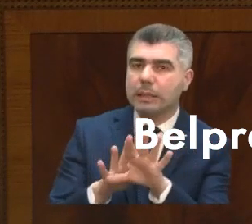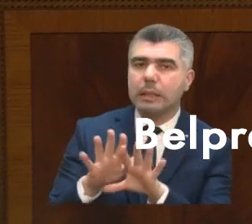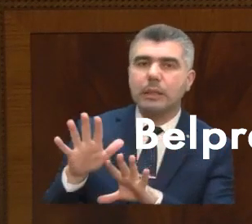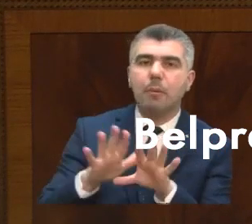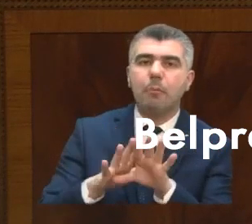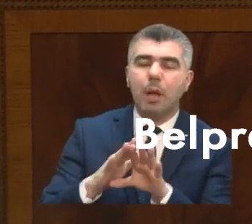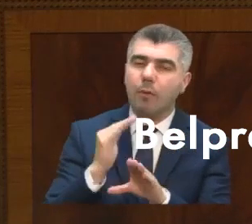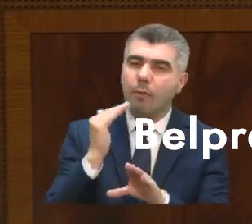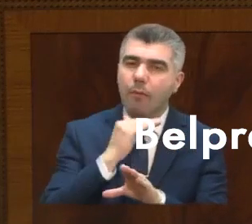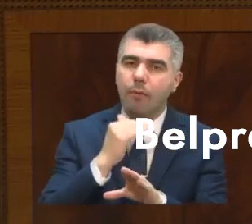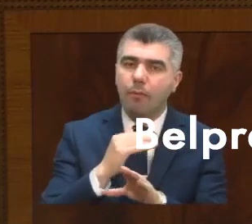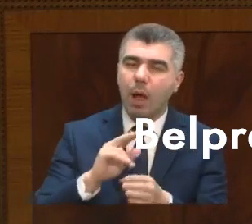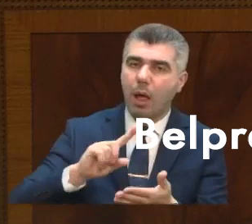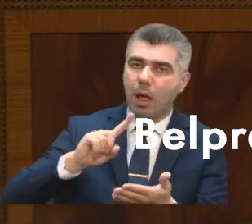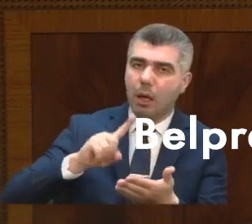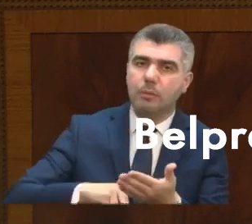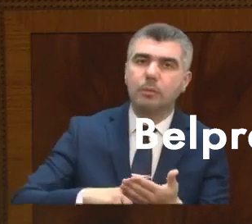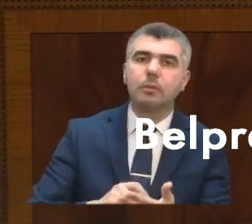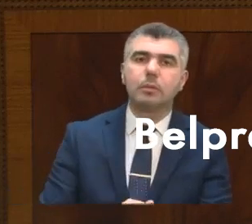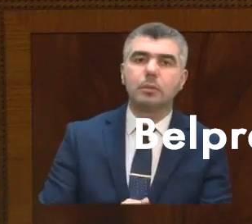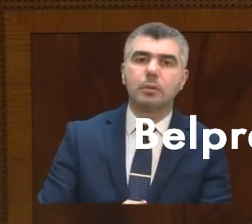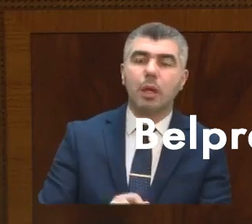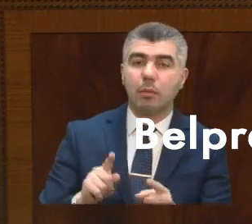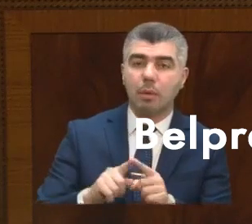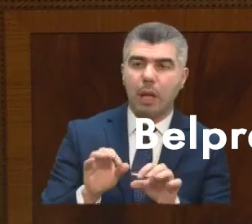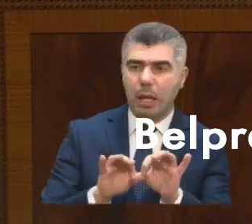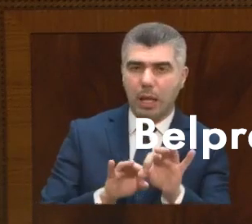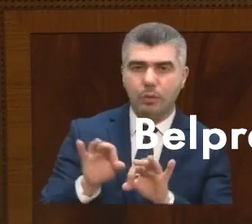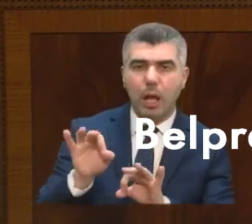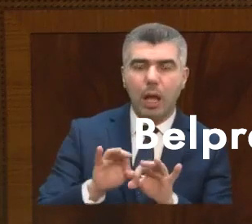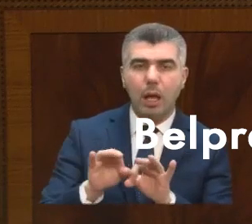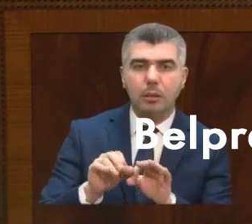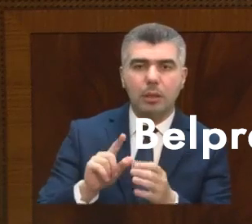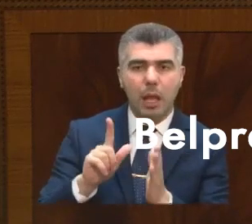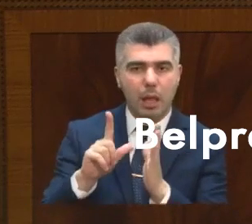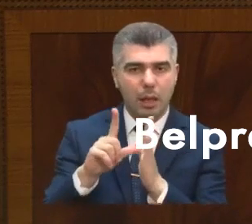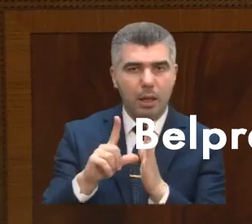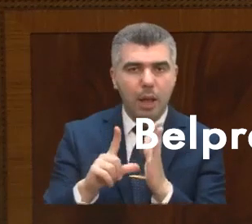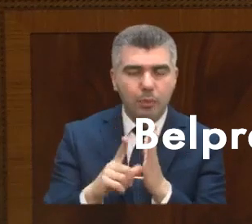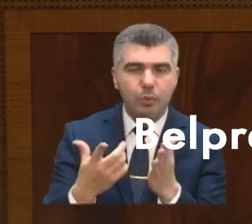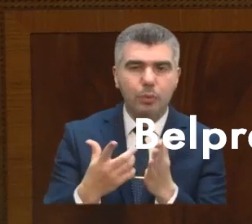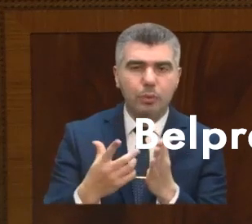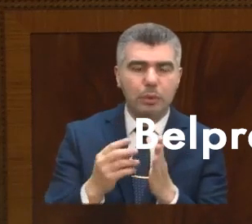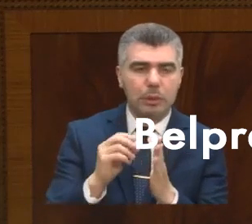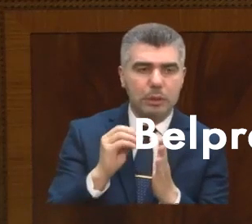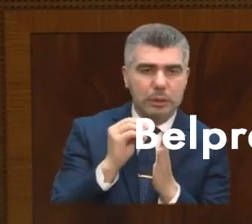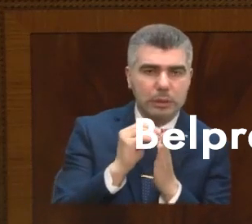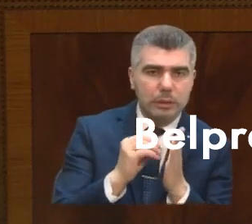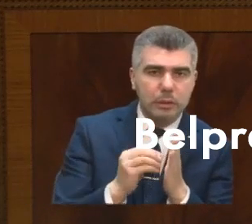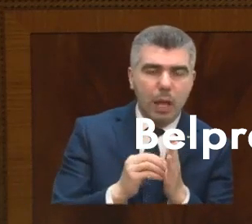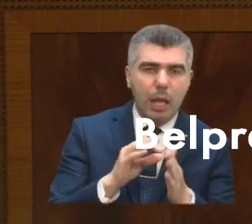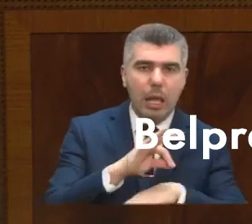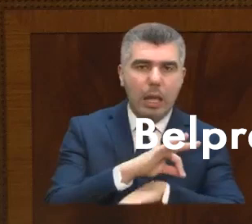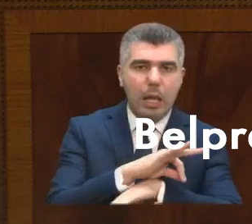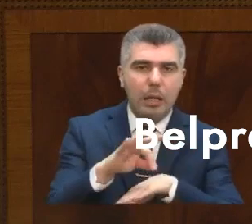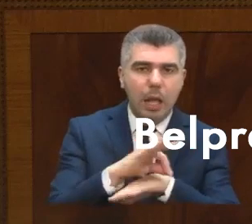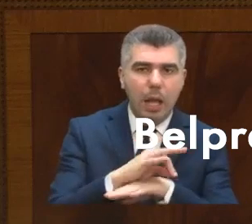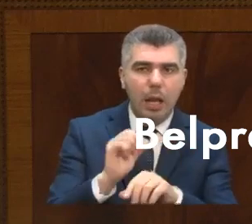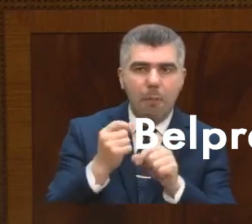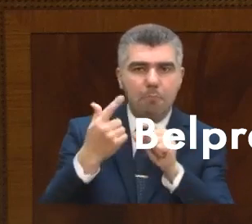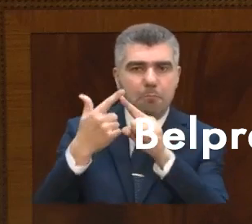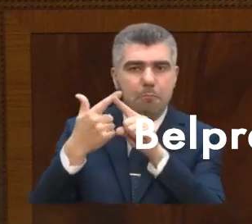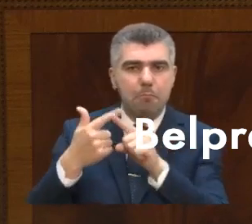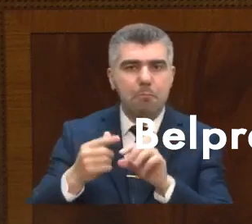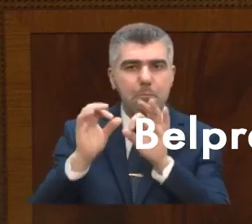والسرعة في التنفيذ بكل ما يحمله من إجراءات تشريعية وتنظيمية وإدارية ومالية،